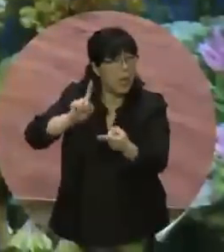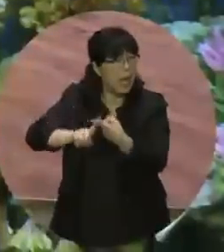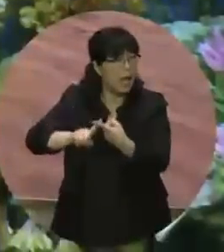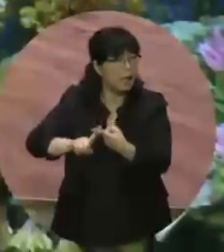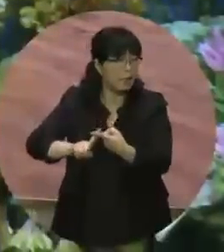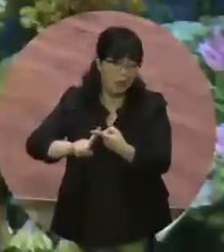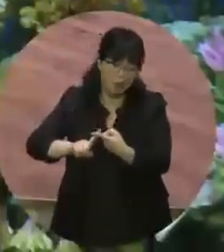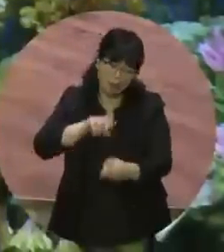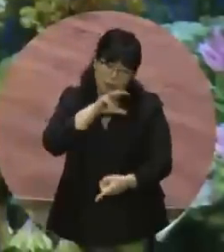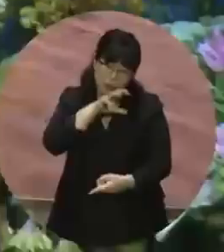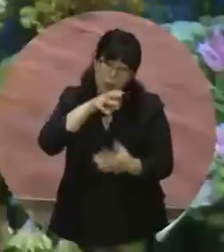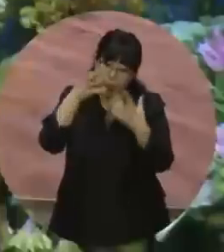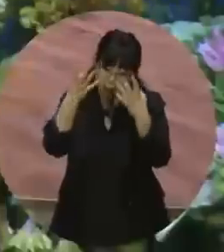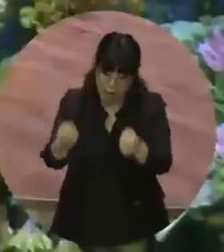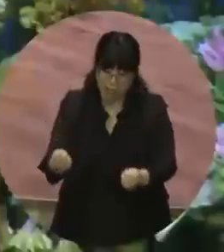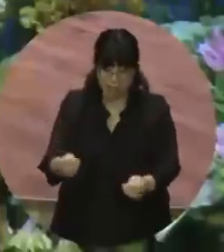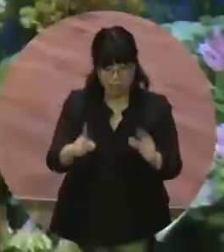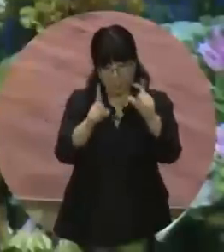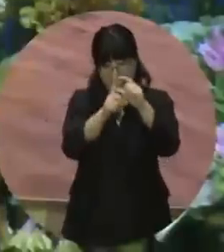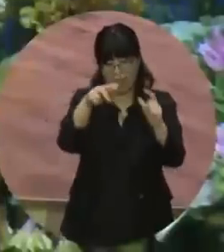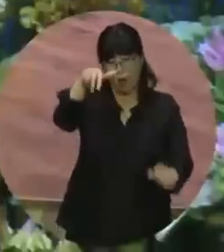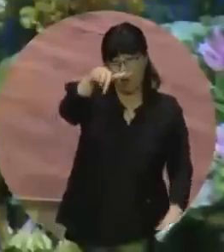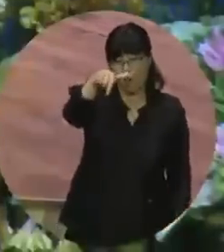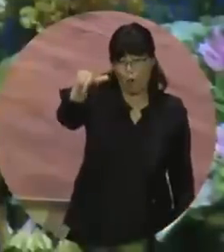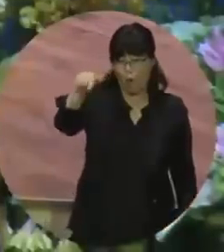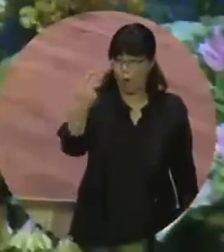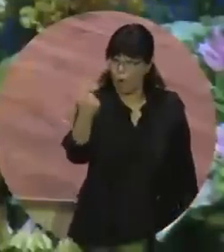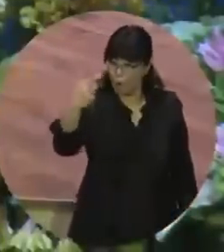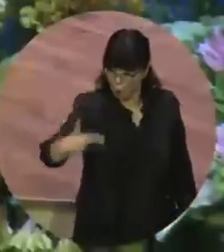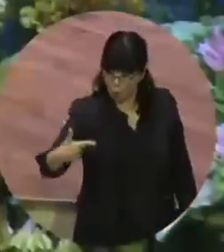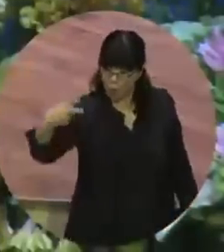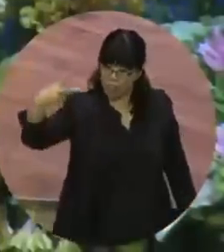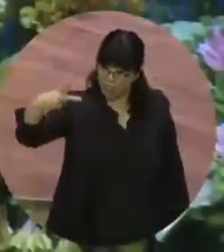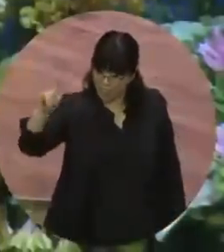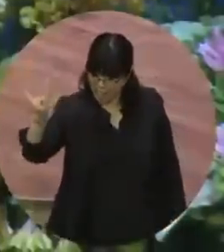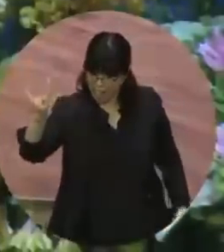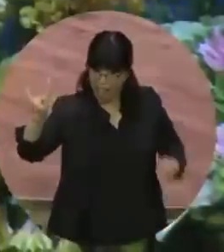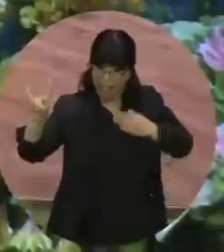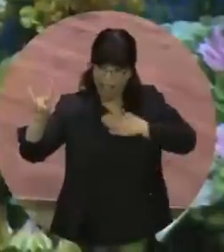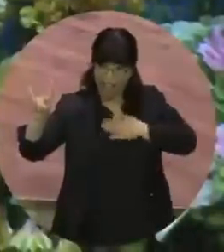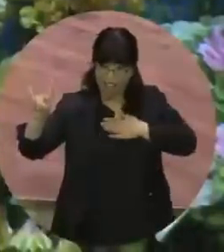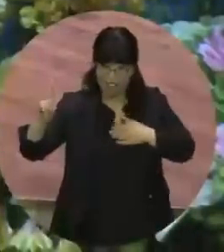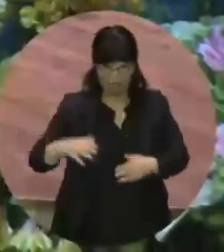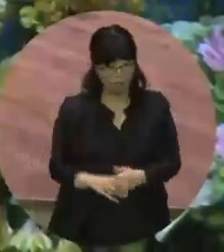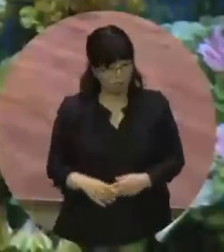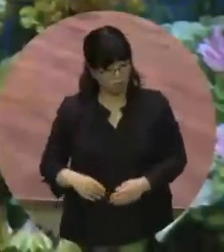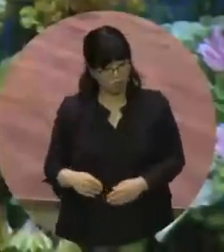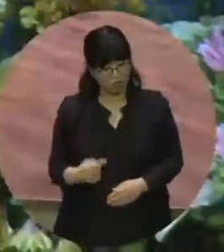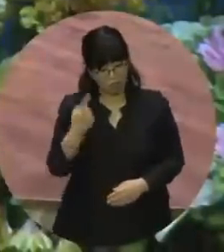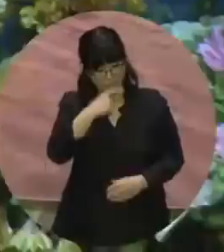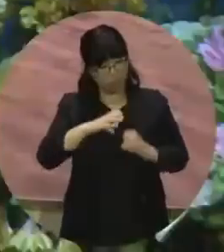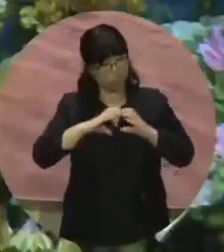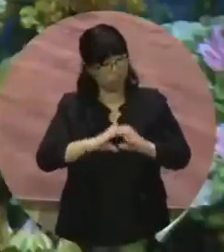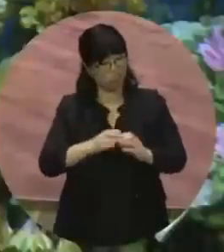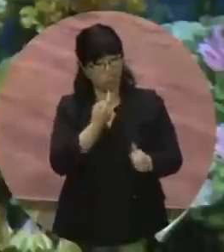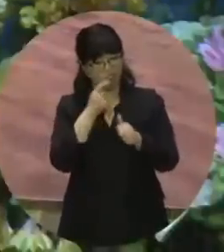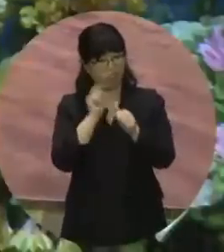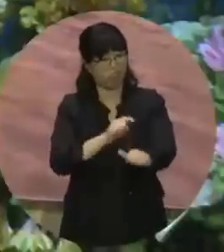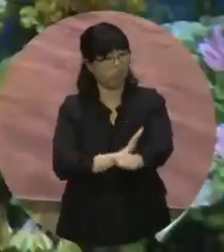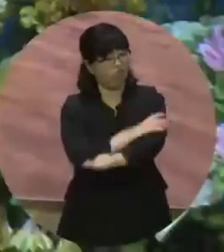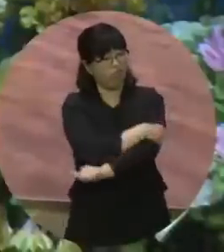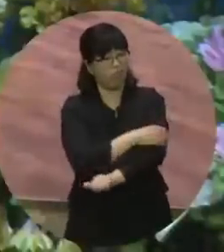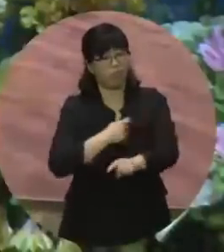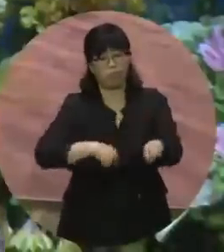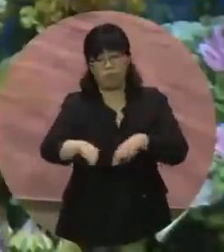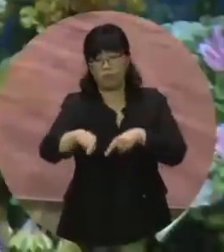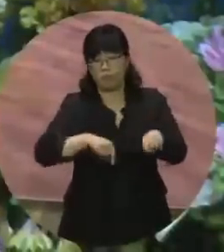권위주의입니다. 권위주의. 꼰대의 특징. 한마디로 상대방의 의견을 무시하고 야 시킨 대로만 해 라고